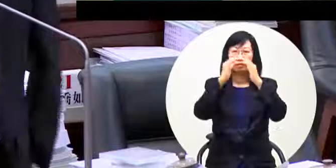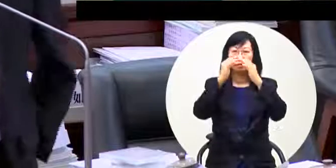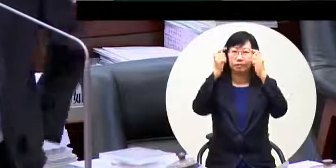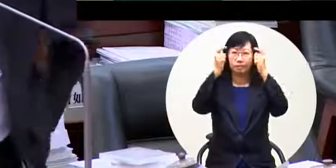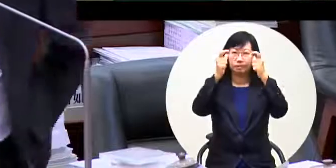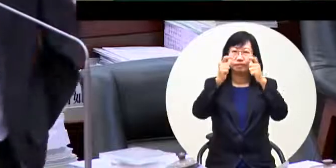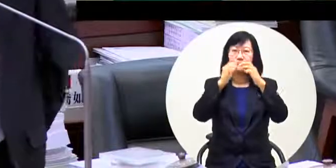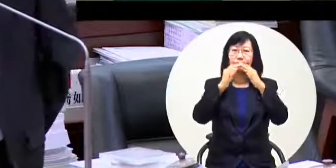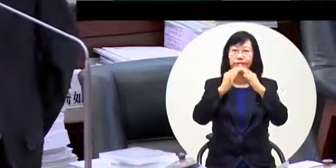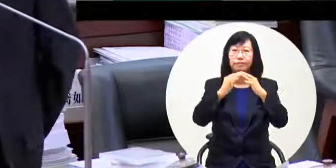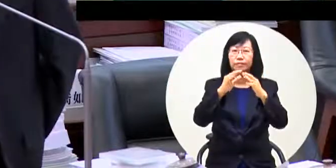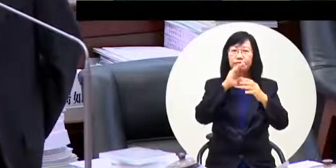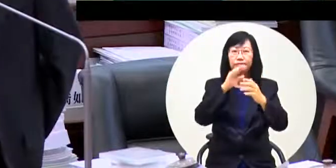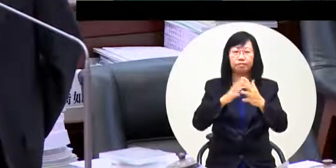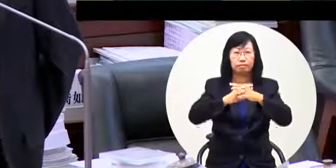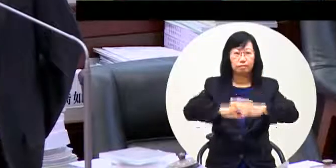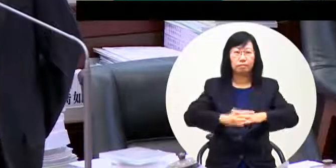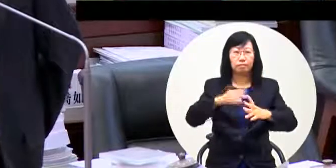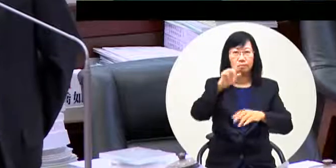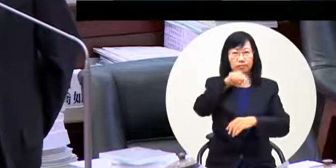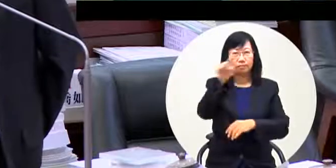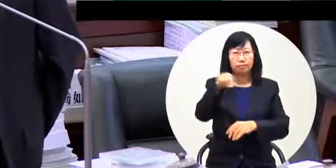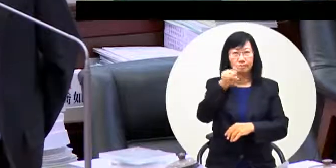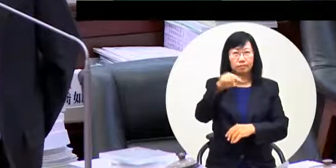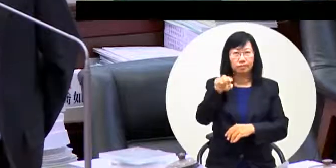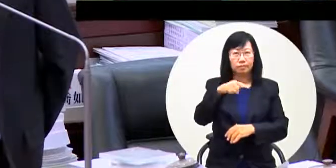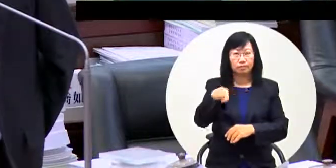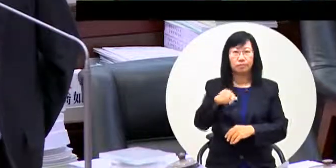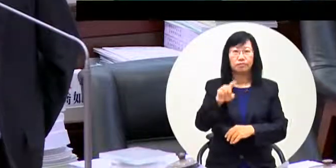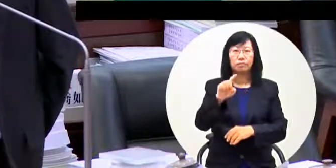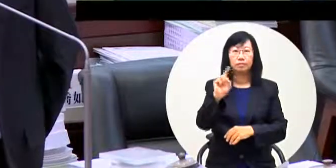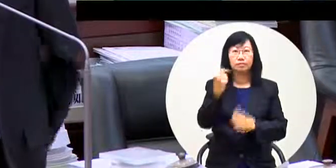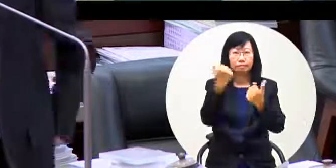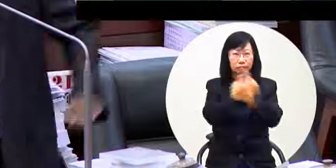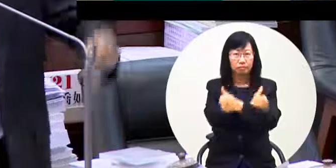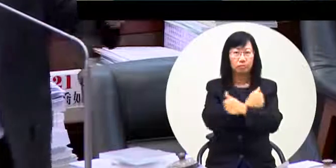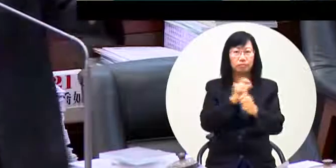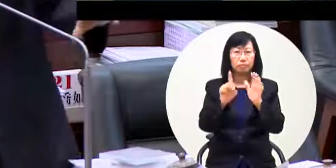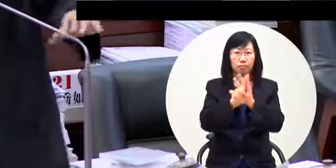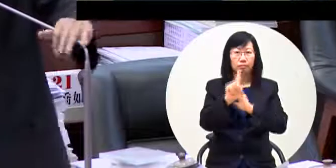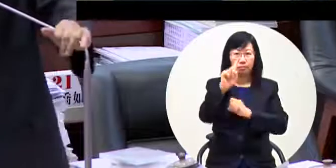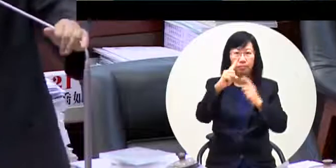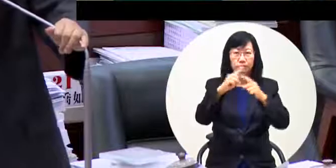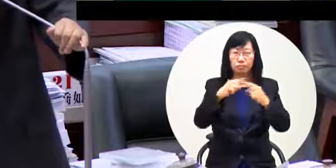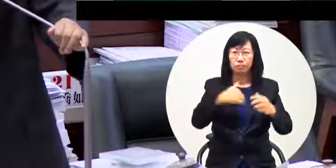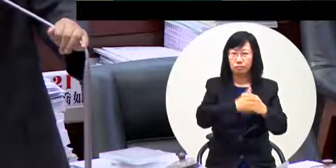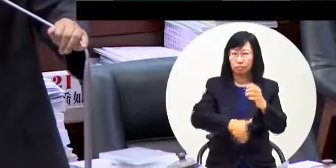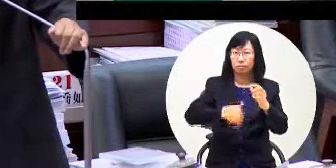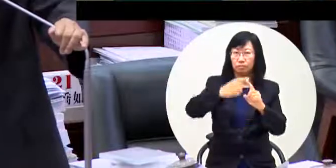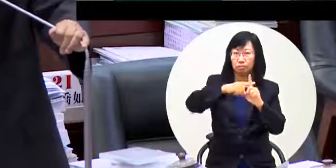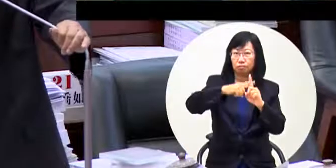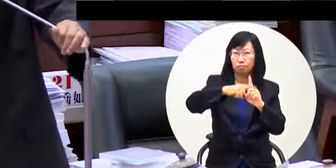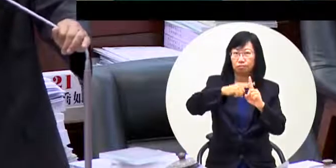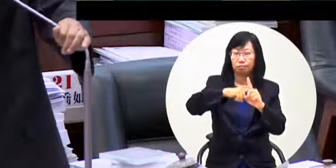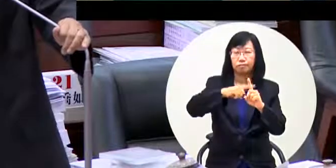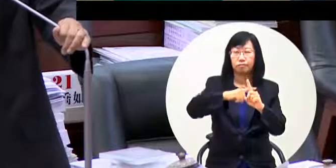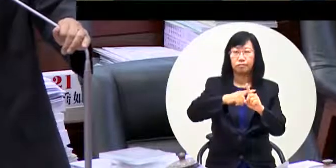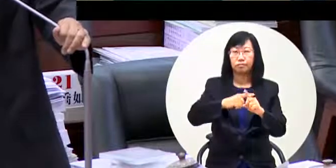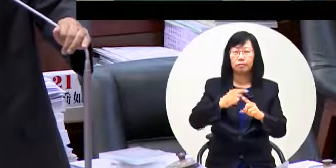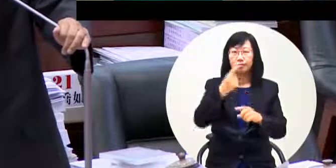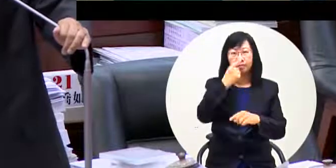个基因代表是一个人的一个体质哈。我想我们黄局长、卫生局的局长很清